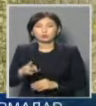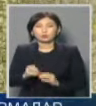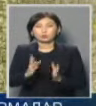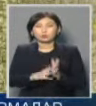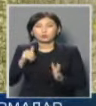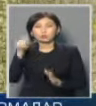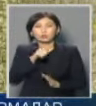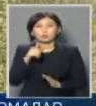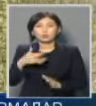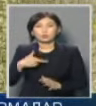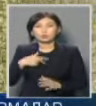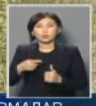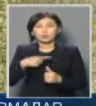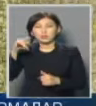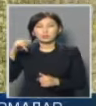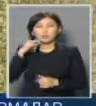2019 жылғы мен қазақпын